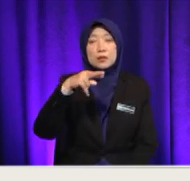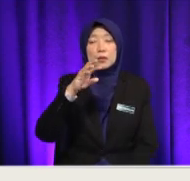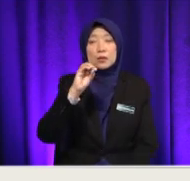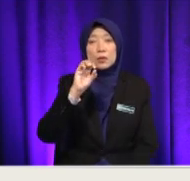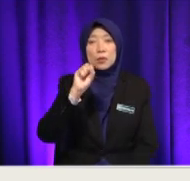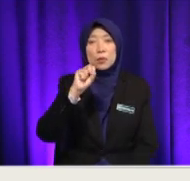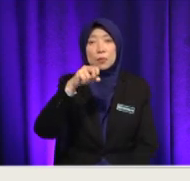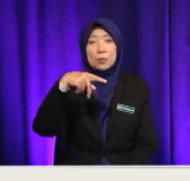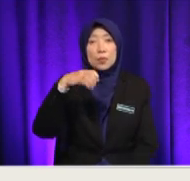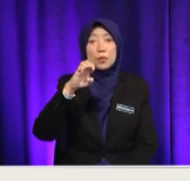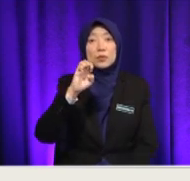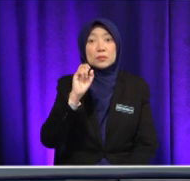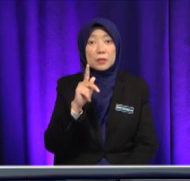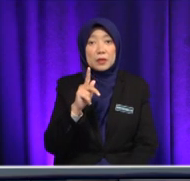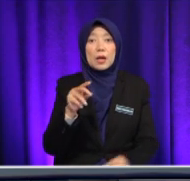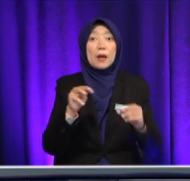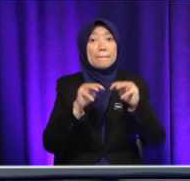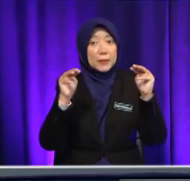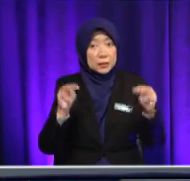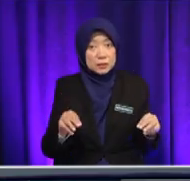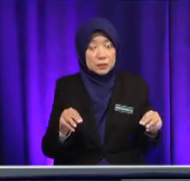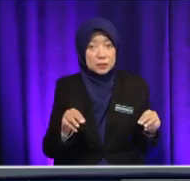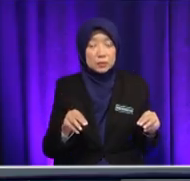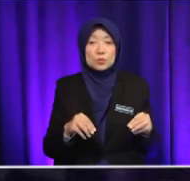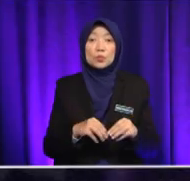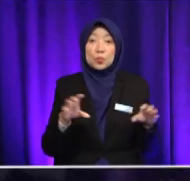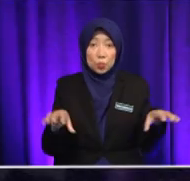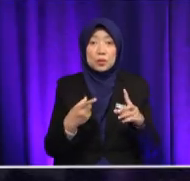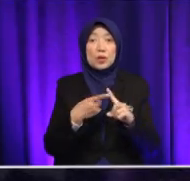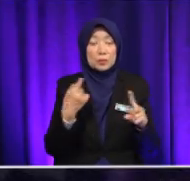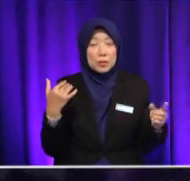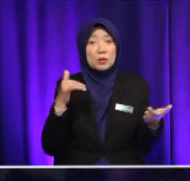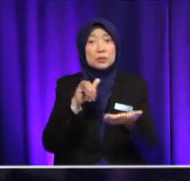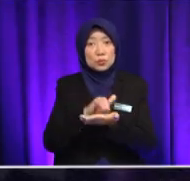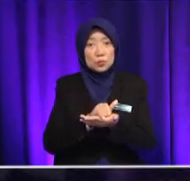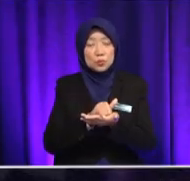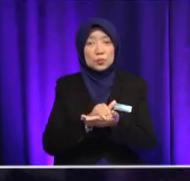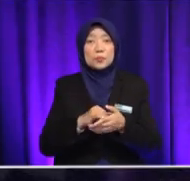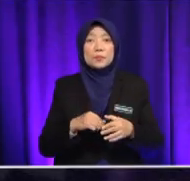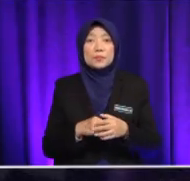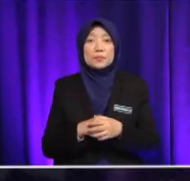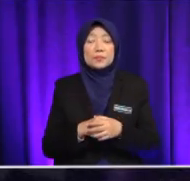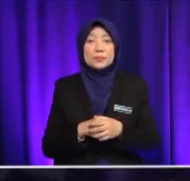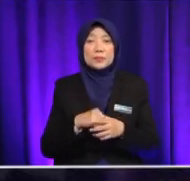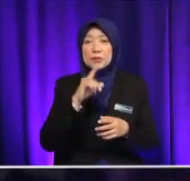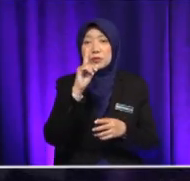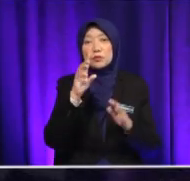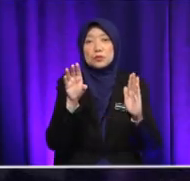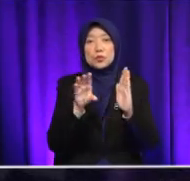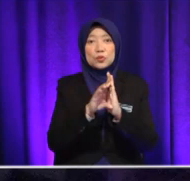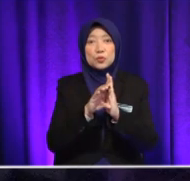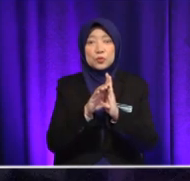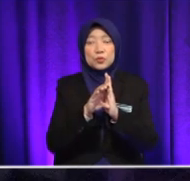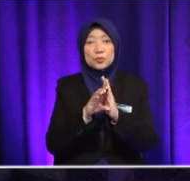Kalau Sean nak tahu, meja ini memang diperbuat daripada perspek. Meja ini adalah daripada perspek. Ini salah satu contoh daripada perspek.